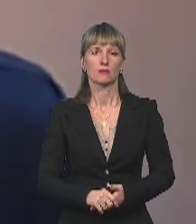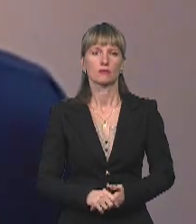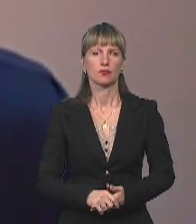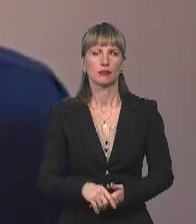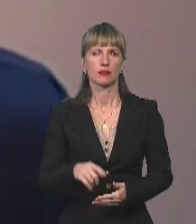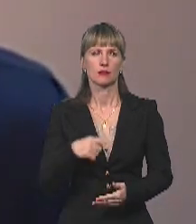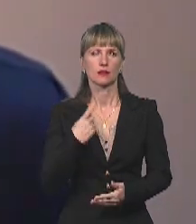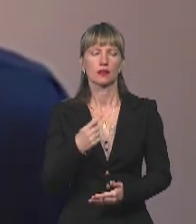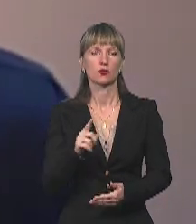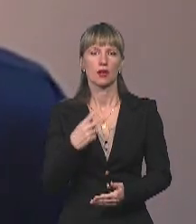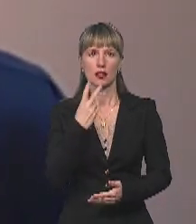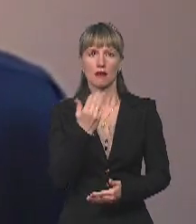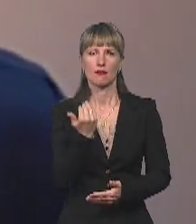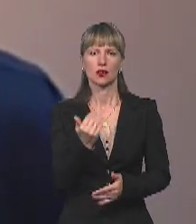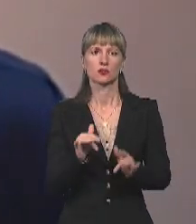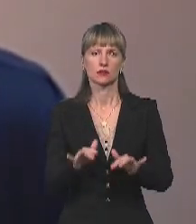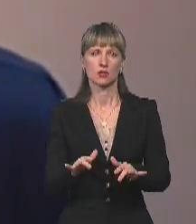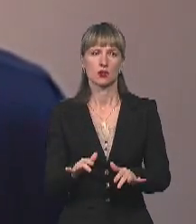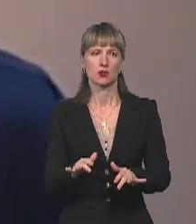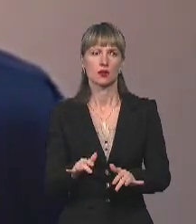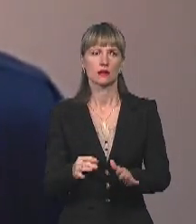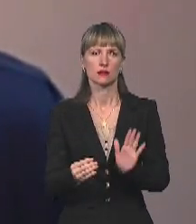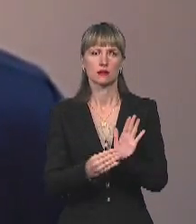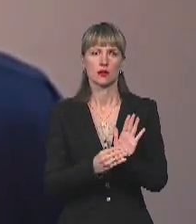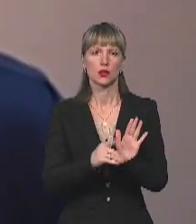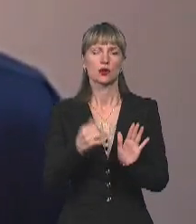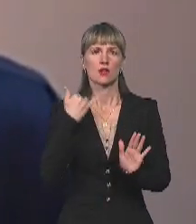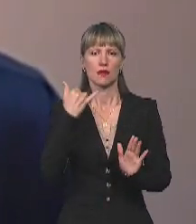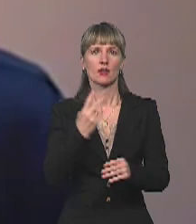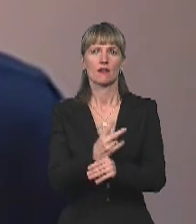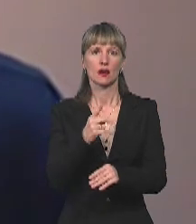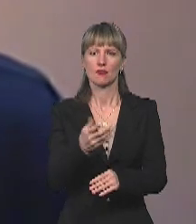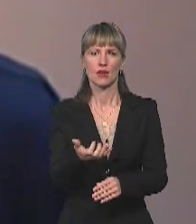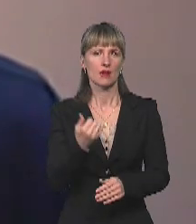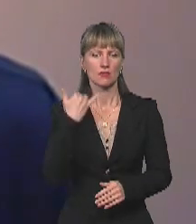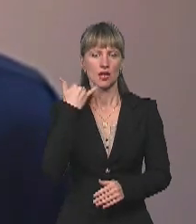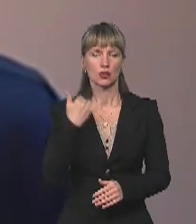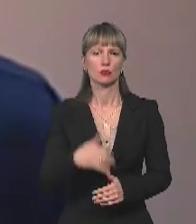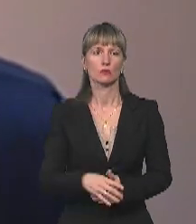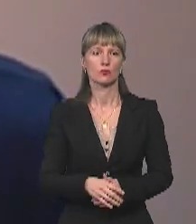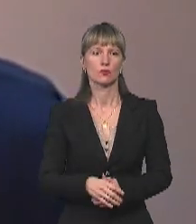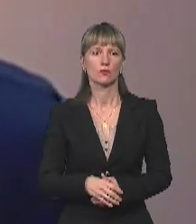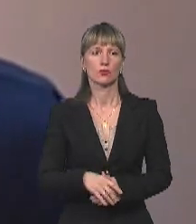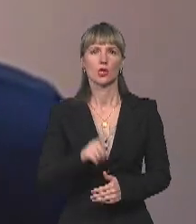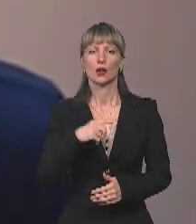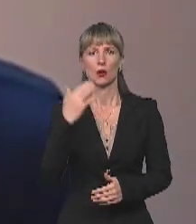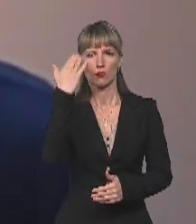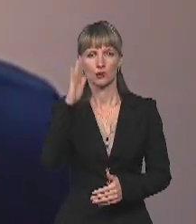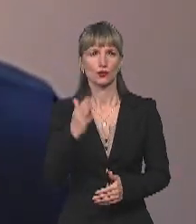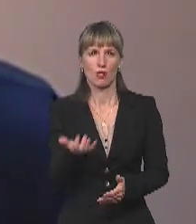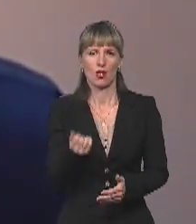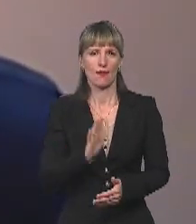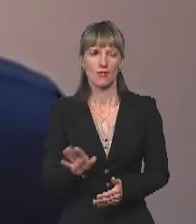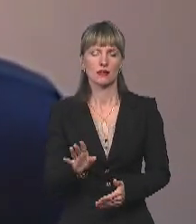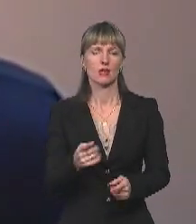от я дивлюся вашу справу, на ній відмітка стоїть, що дзвонили два рази, ви не взяли трубочку. Так номер же не знакомий.